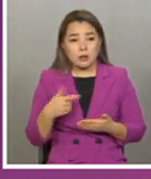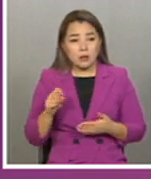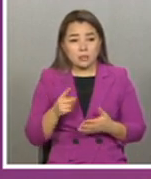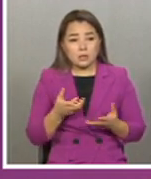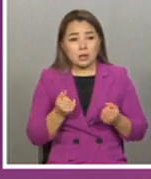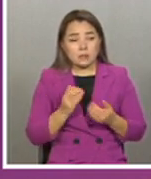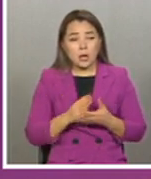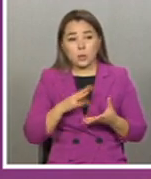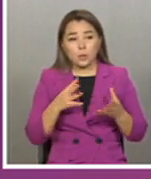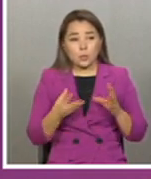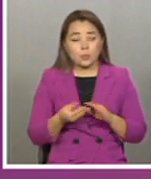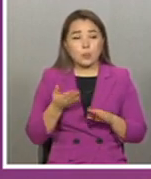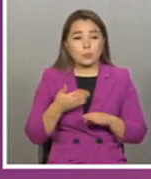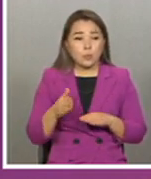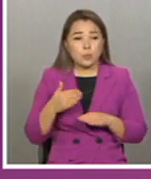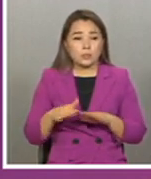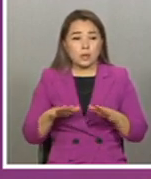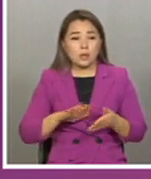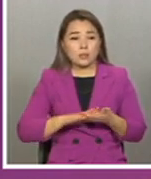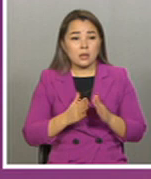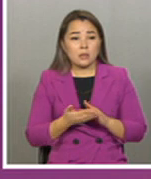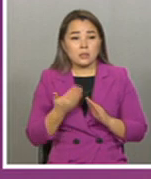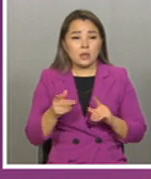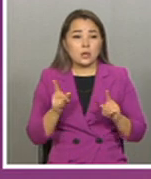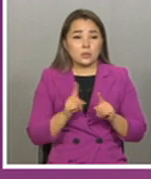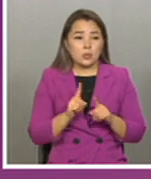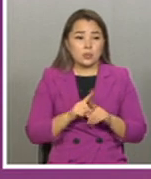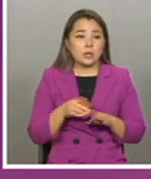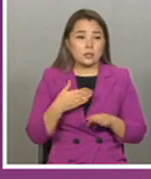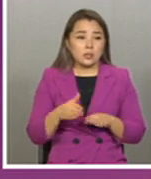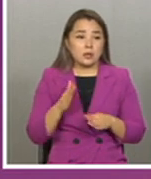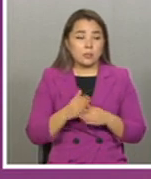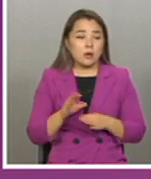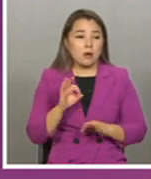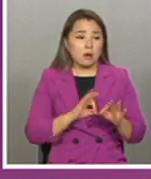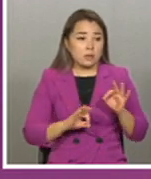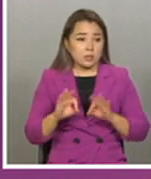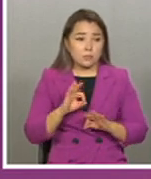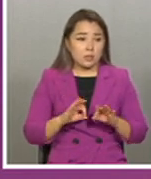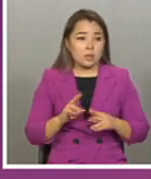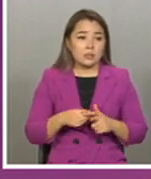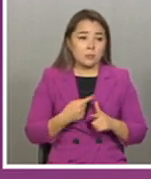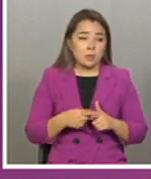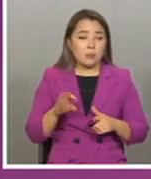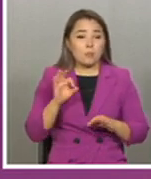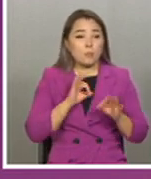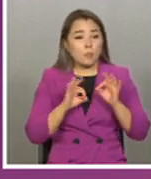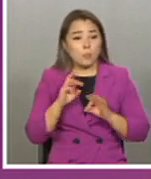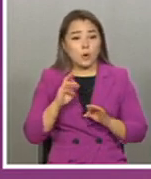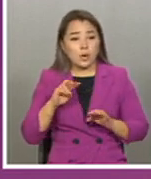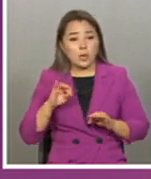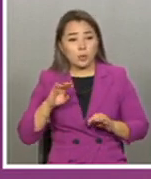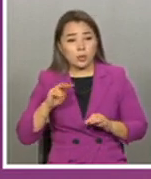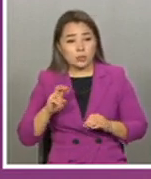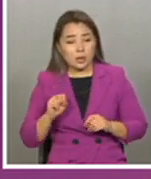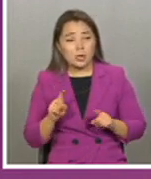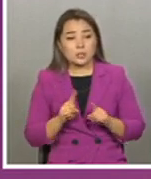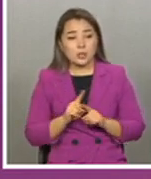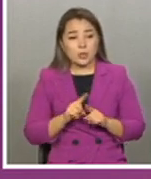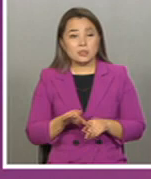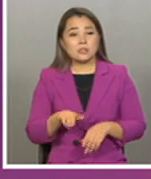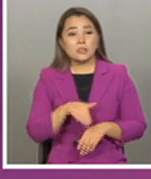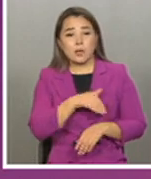көлемі бөлшек түріне емес, тек бөлшектердің яғни атомдар немесе молекулалар санына және температура